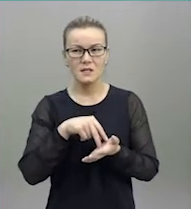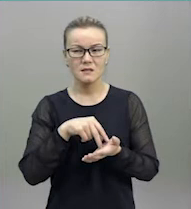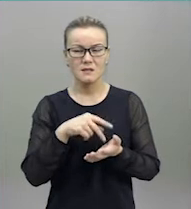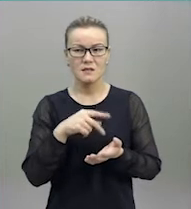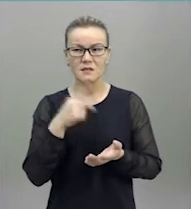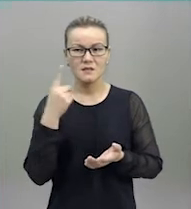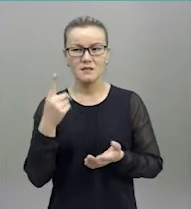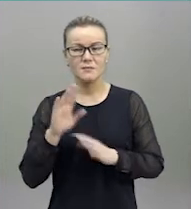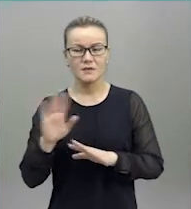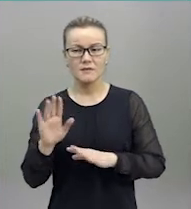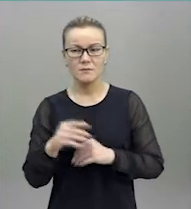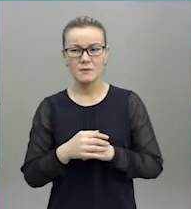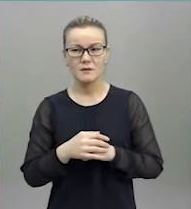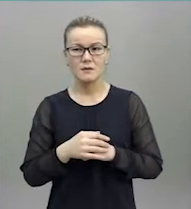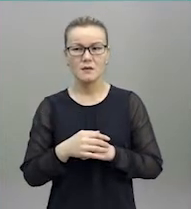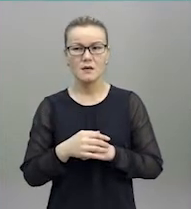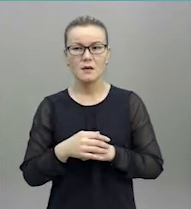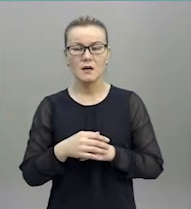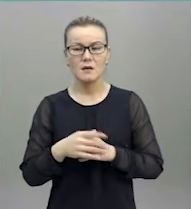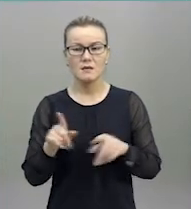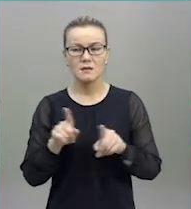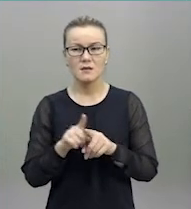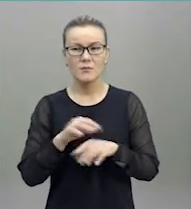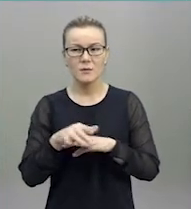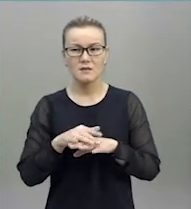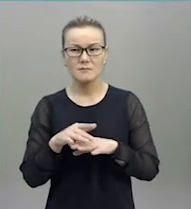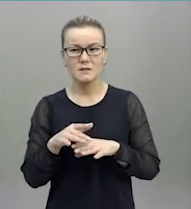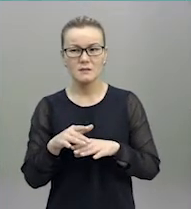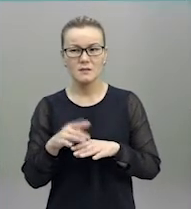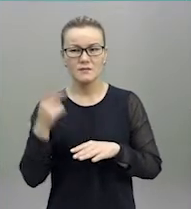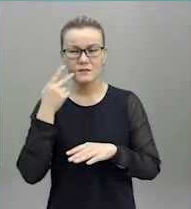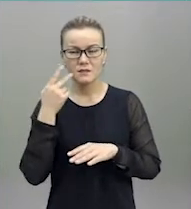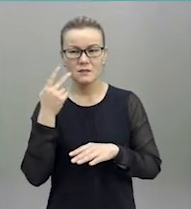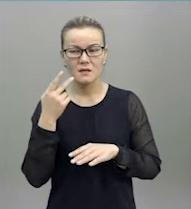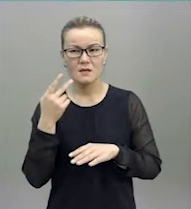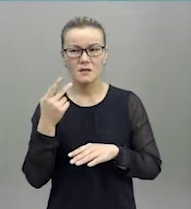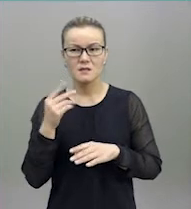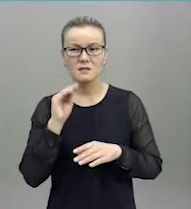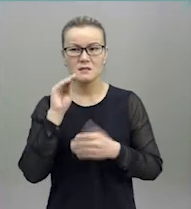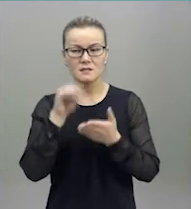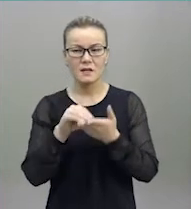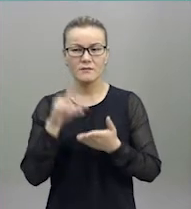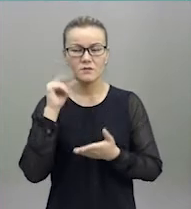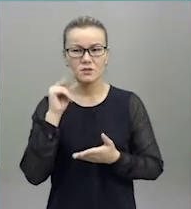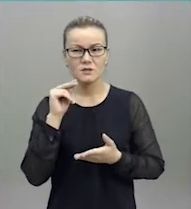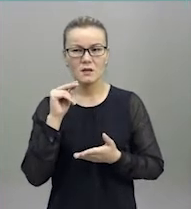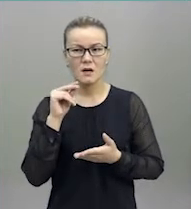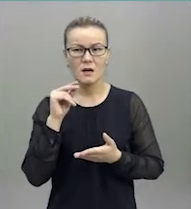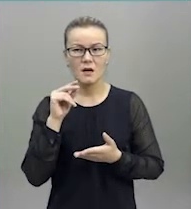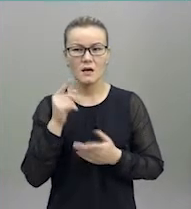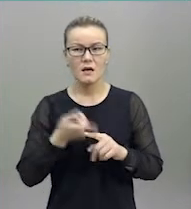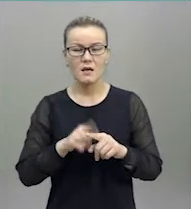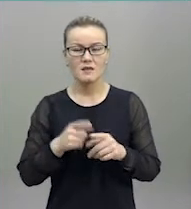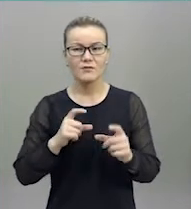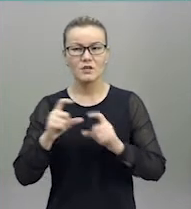месте ну вот так уж повелось математиков мы математики всегда в приоритете ставим числам это в